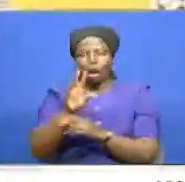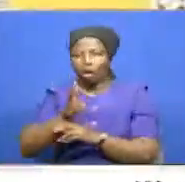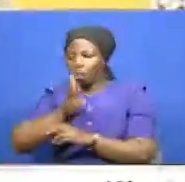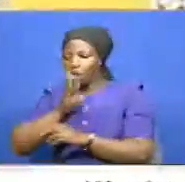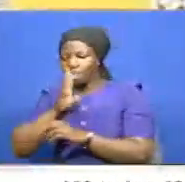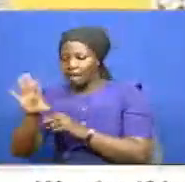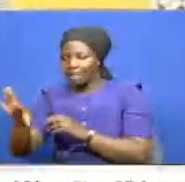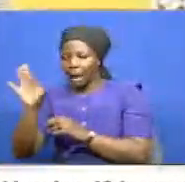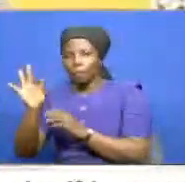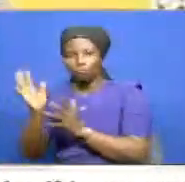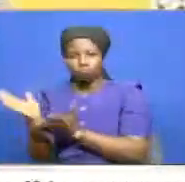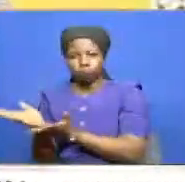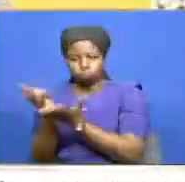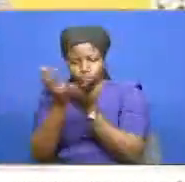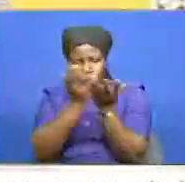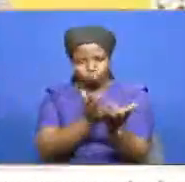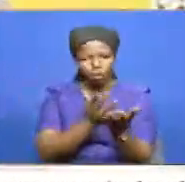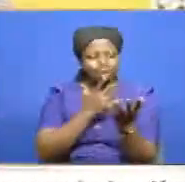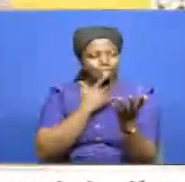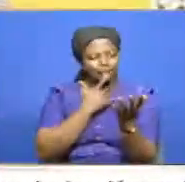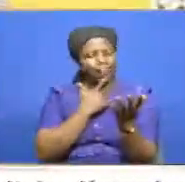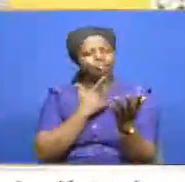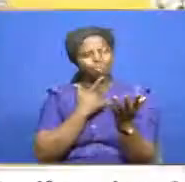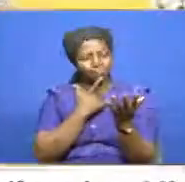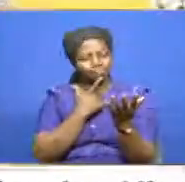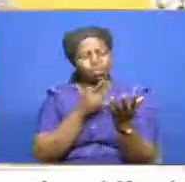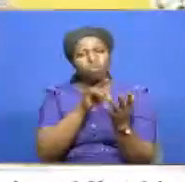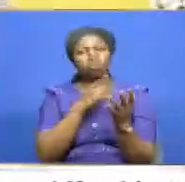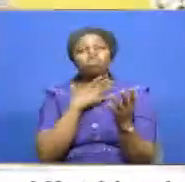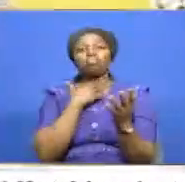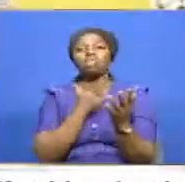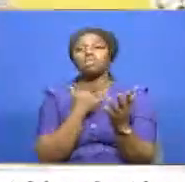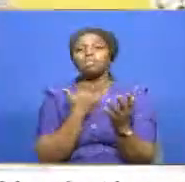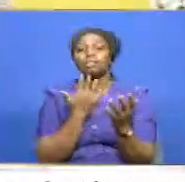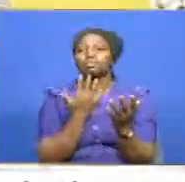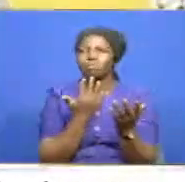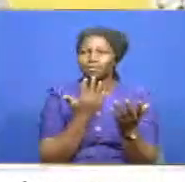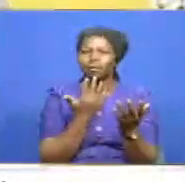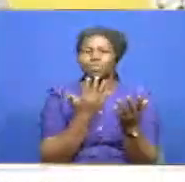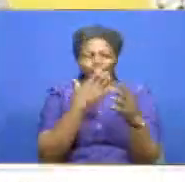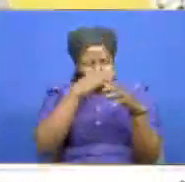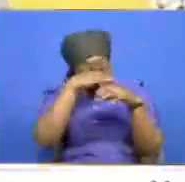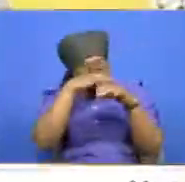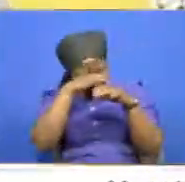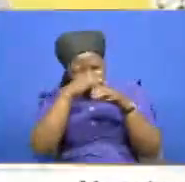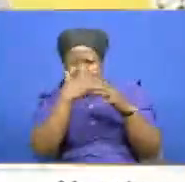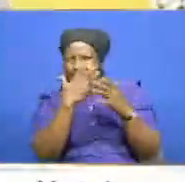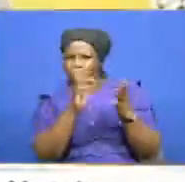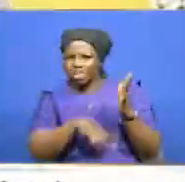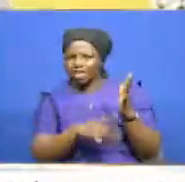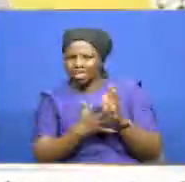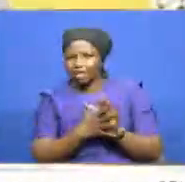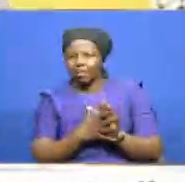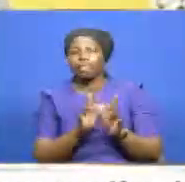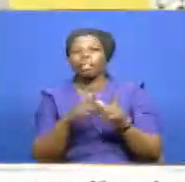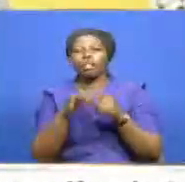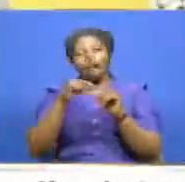utulete na utuambie ni parameters gani wewe unataka uziangaliwe. Then tunaweza